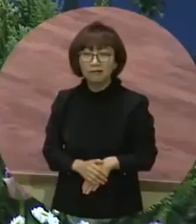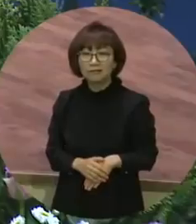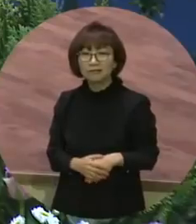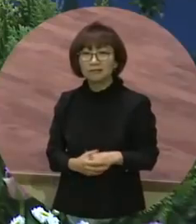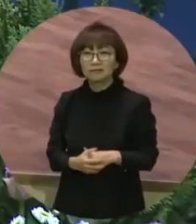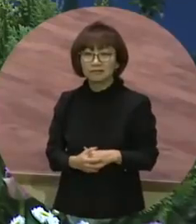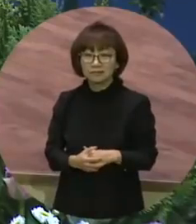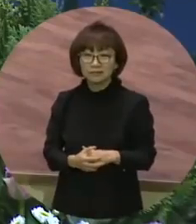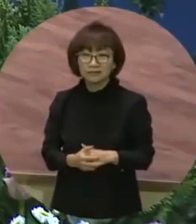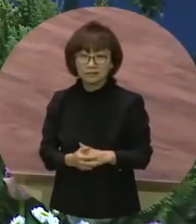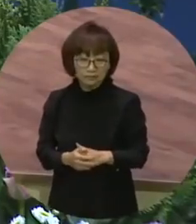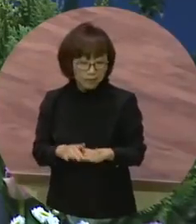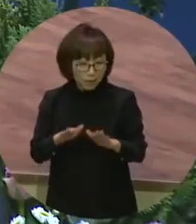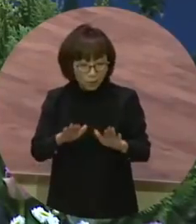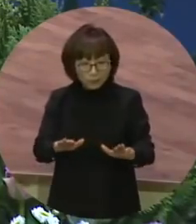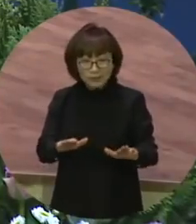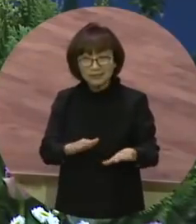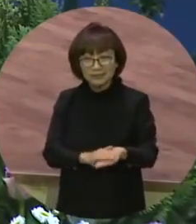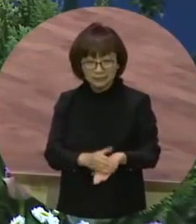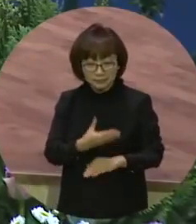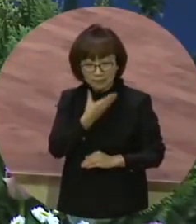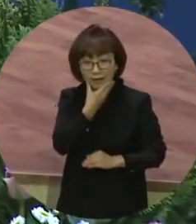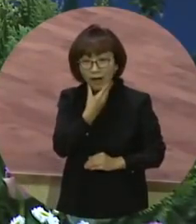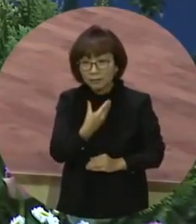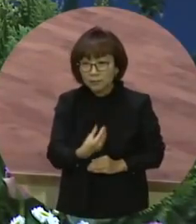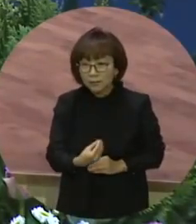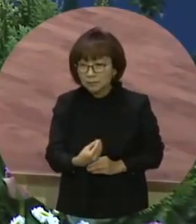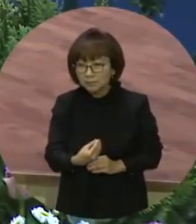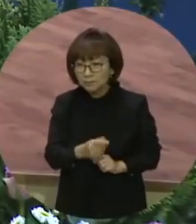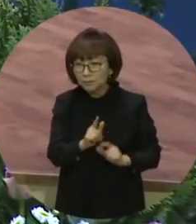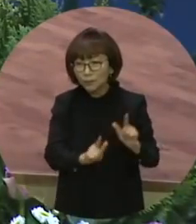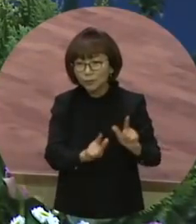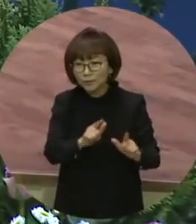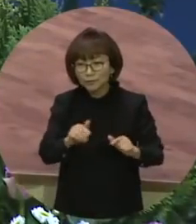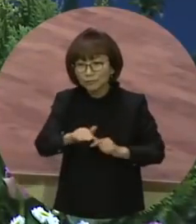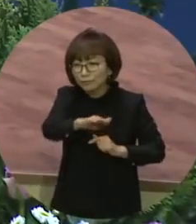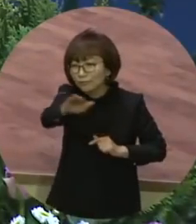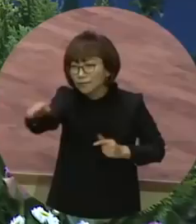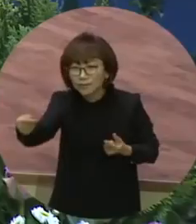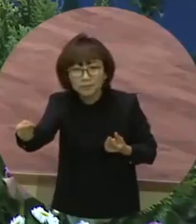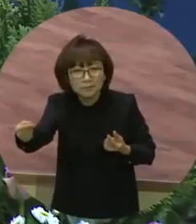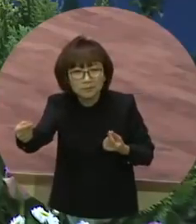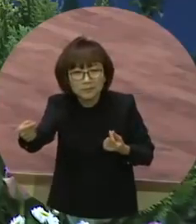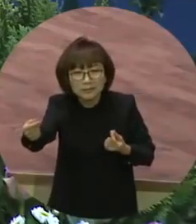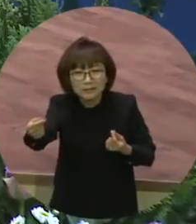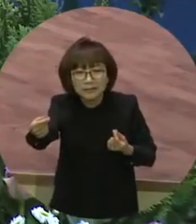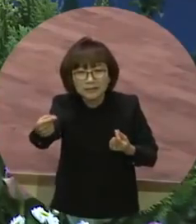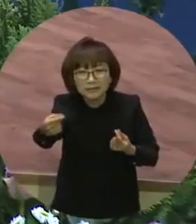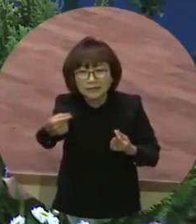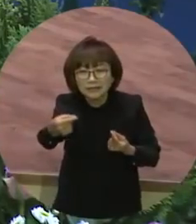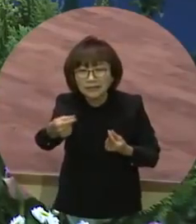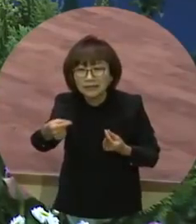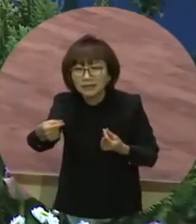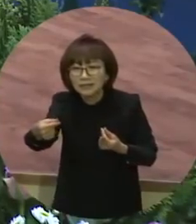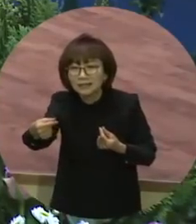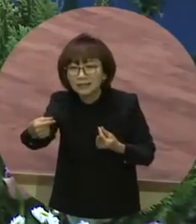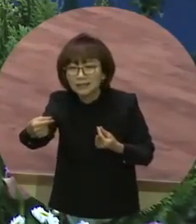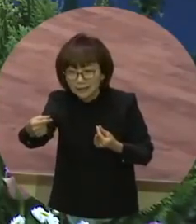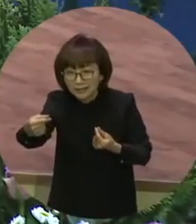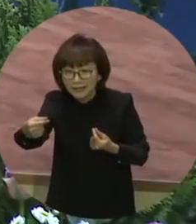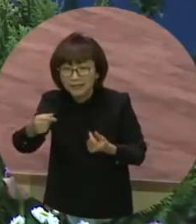자, 이런 아브라함의 모습이 지금 우리의 모습이에요. 아시겠어요? 지금 우리의